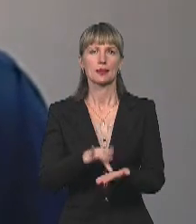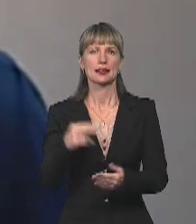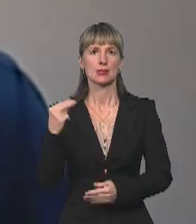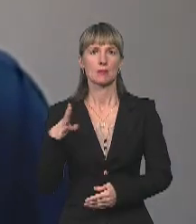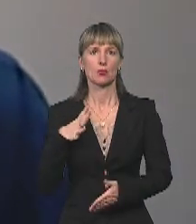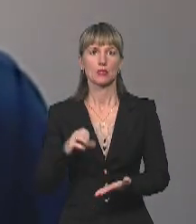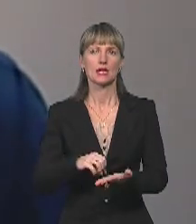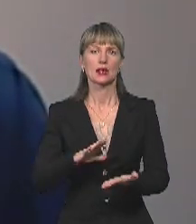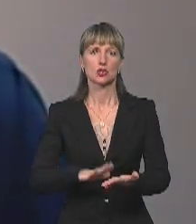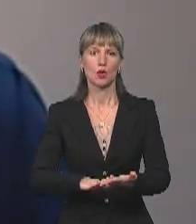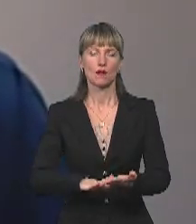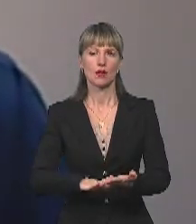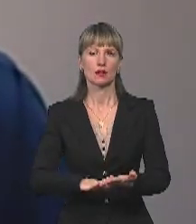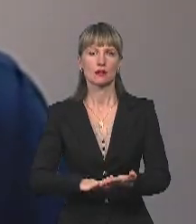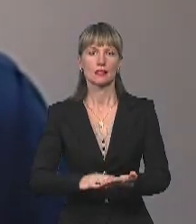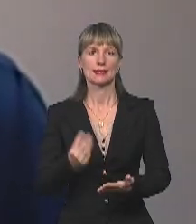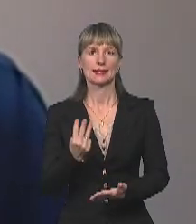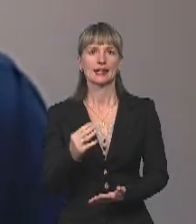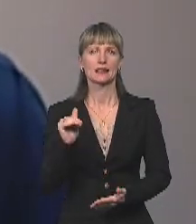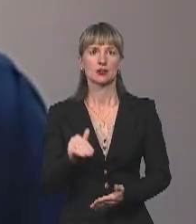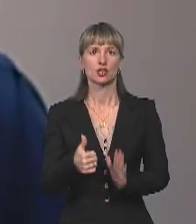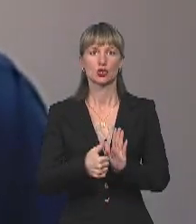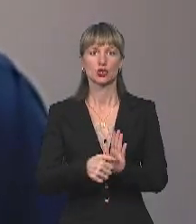було зареєстровано